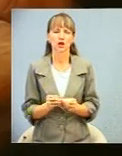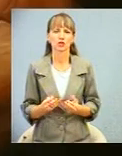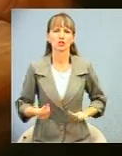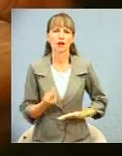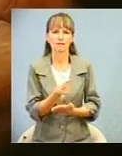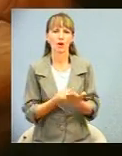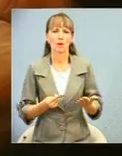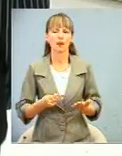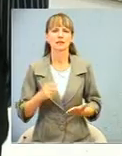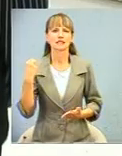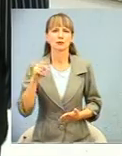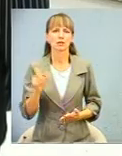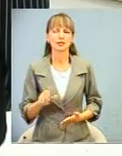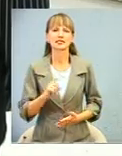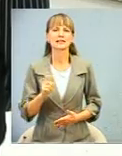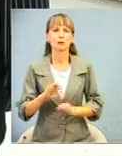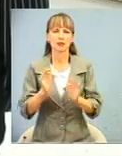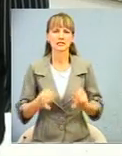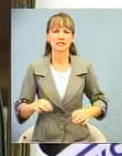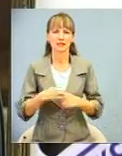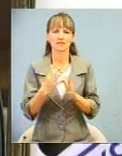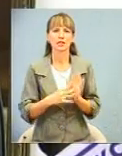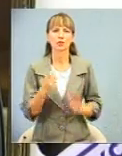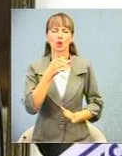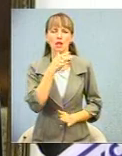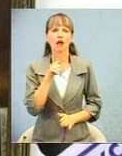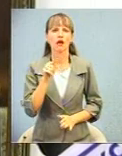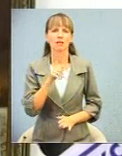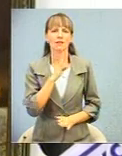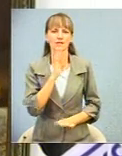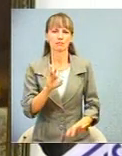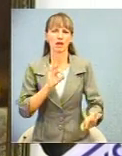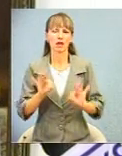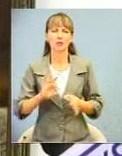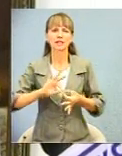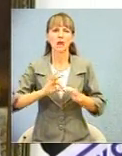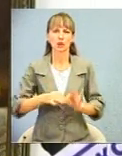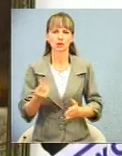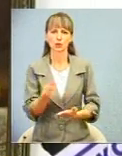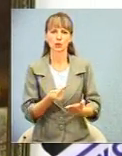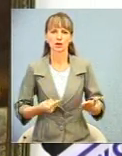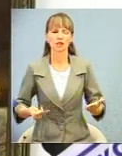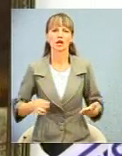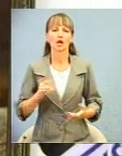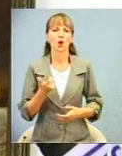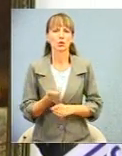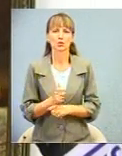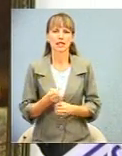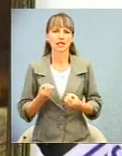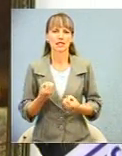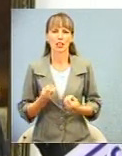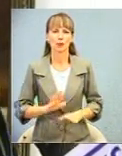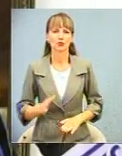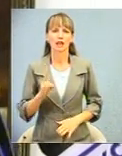запоріжанки Тетяни Лазунько з мистецтвом 19 століття? Вона бере дуже складні сюжети і дуже непрості